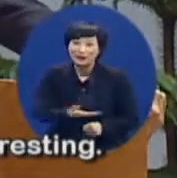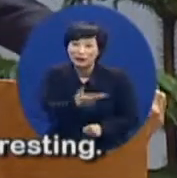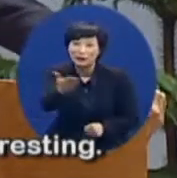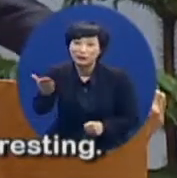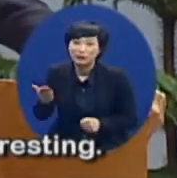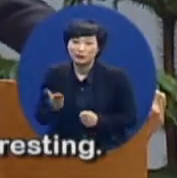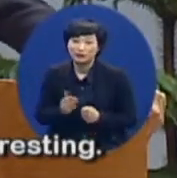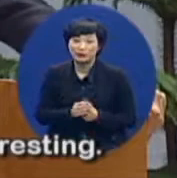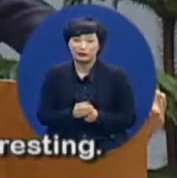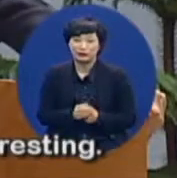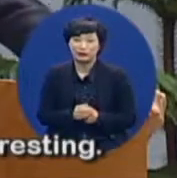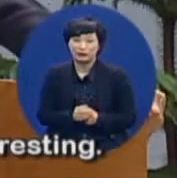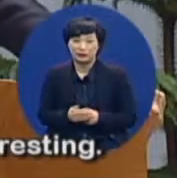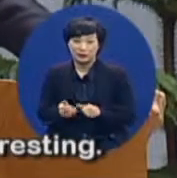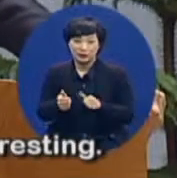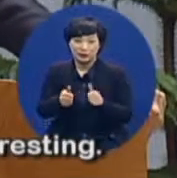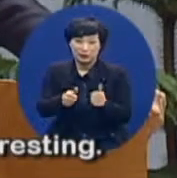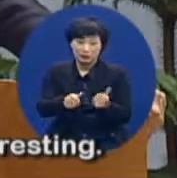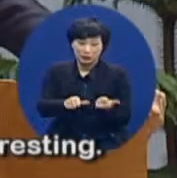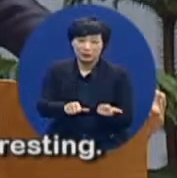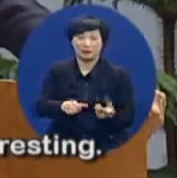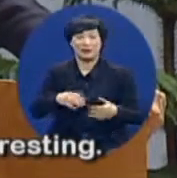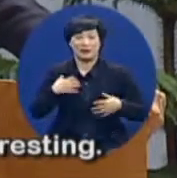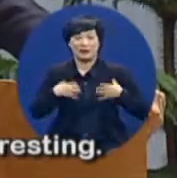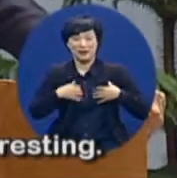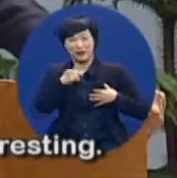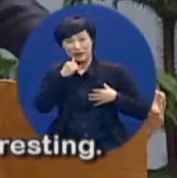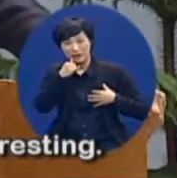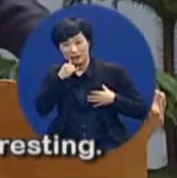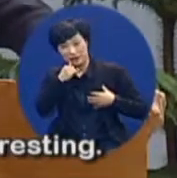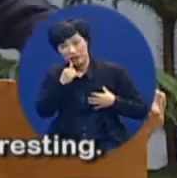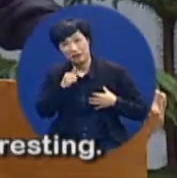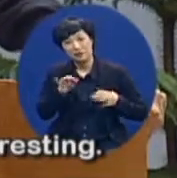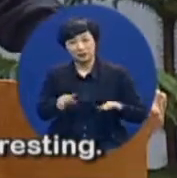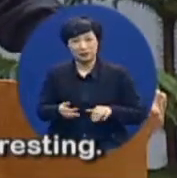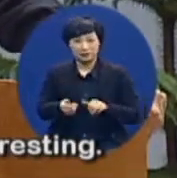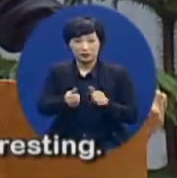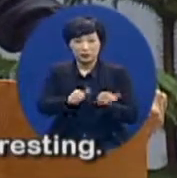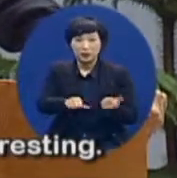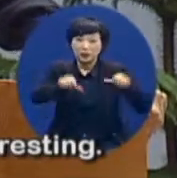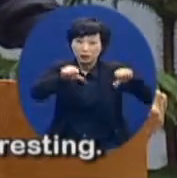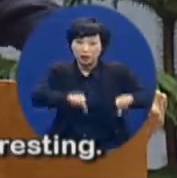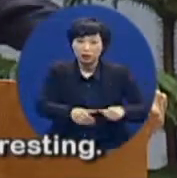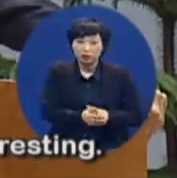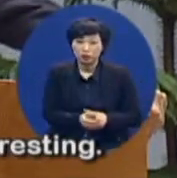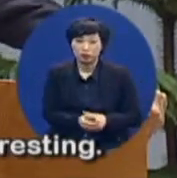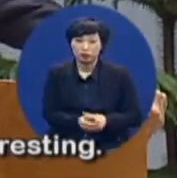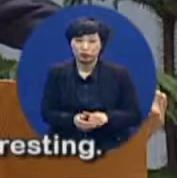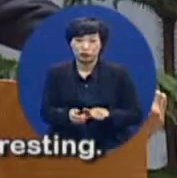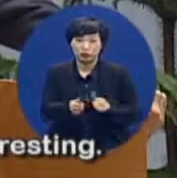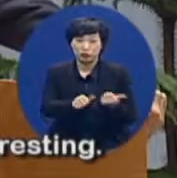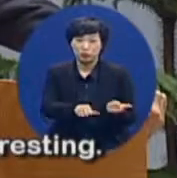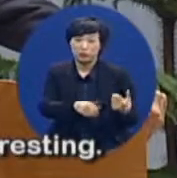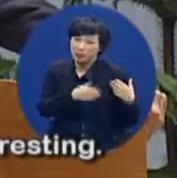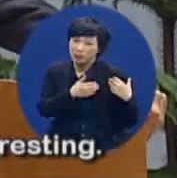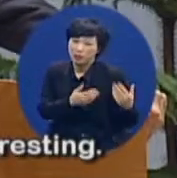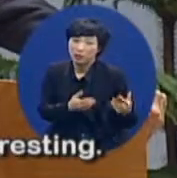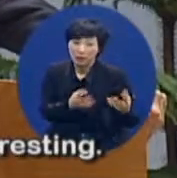여러분 죽음의 향락 죽음의 쾌락 죽음의 저주 죽음의